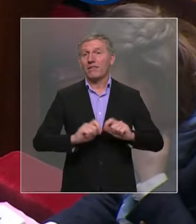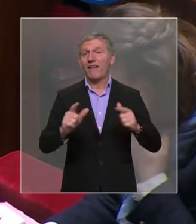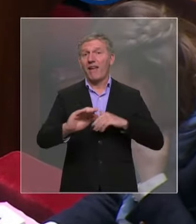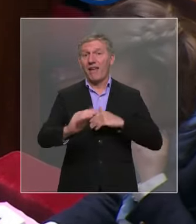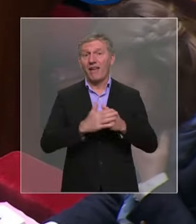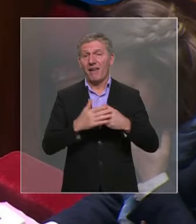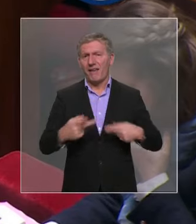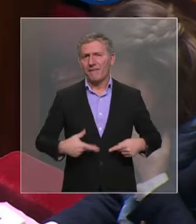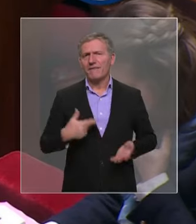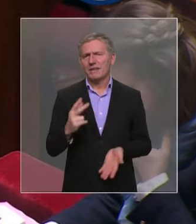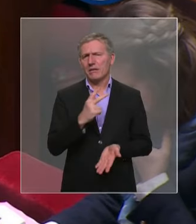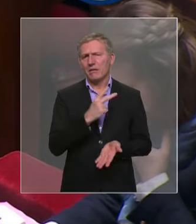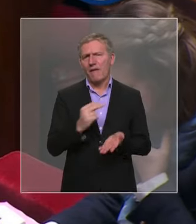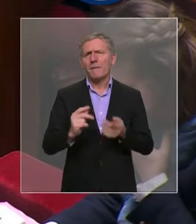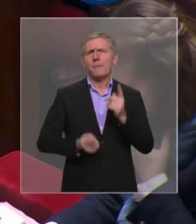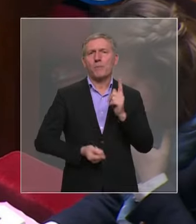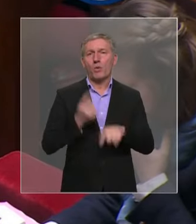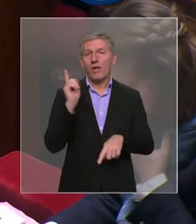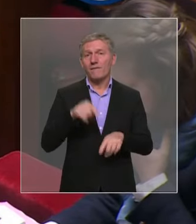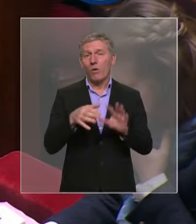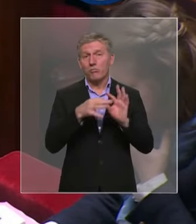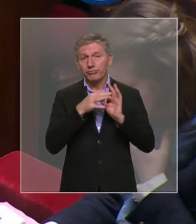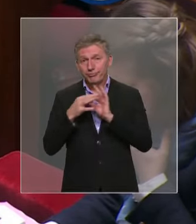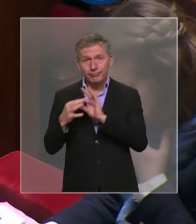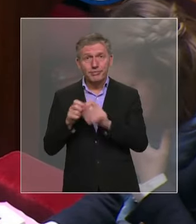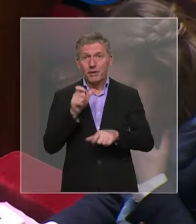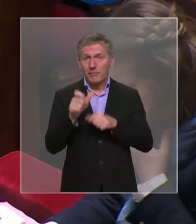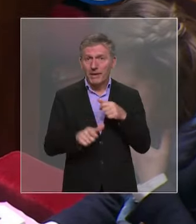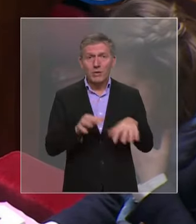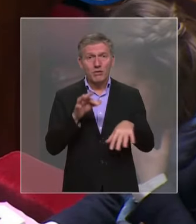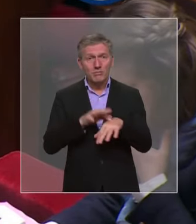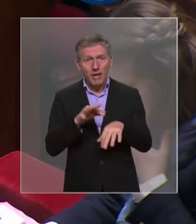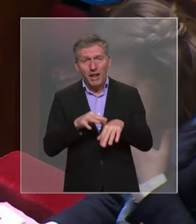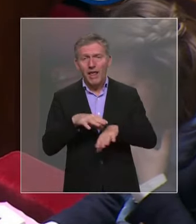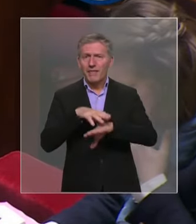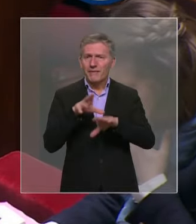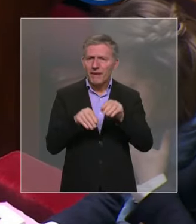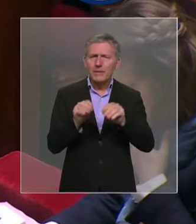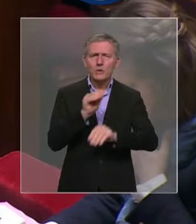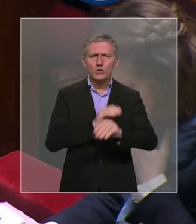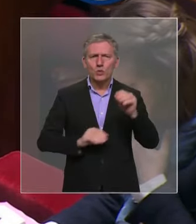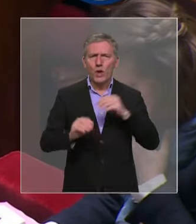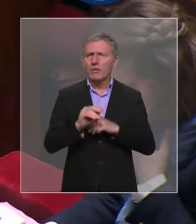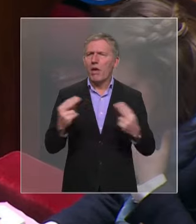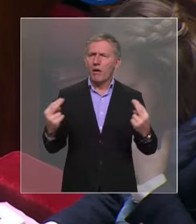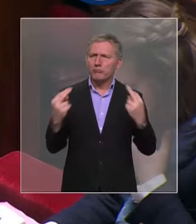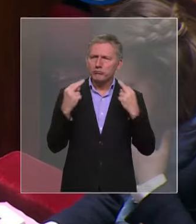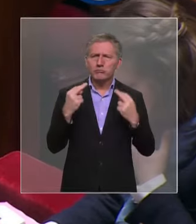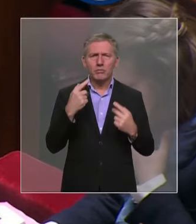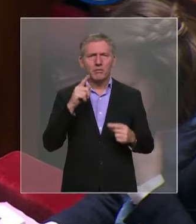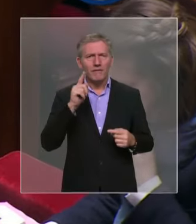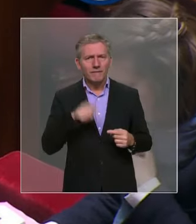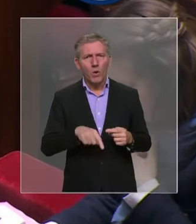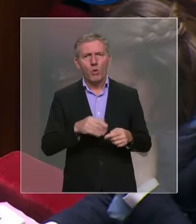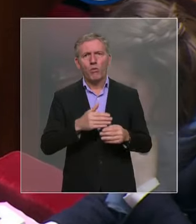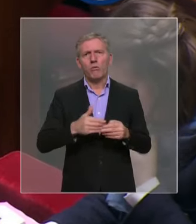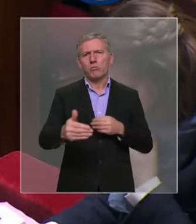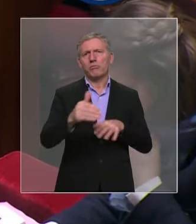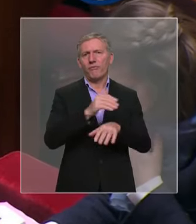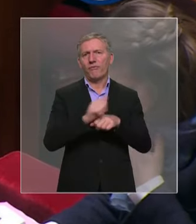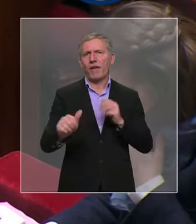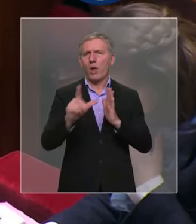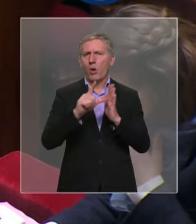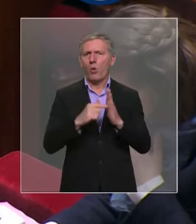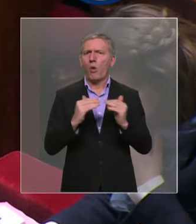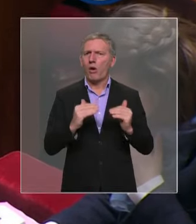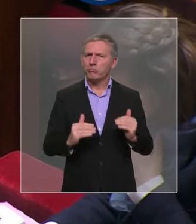grave. Elle doit nous rassembler. Les malades, les familles, les soignants nous regardent, nous attendent. Faisons de cette loi une grande